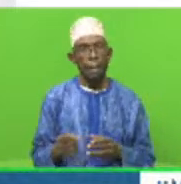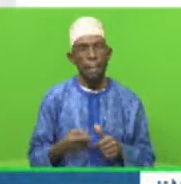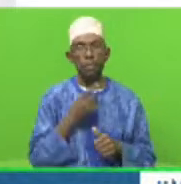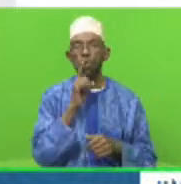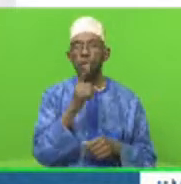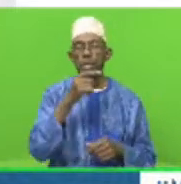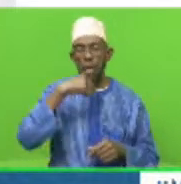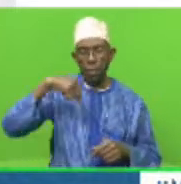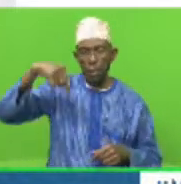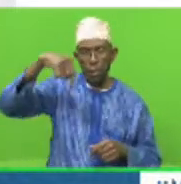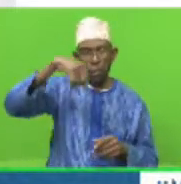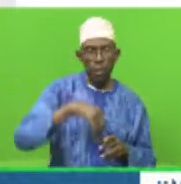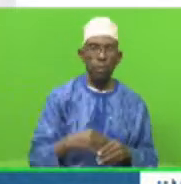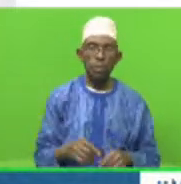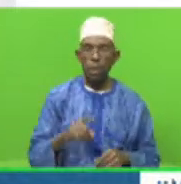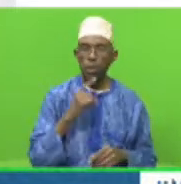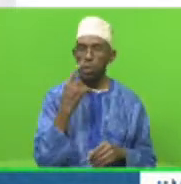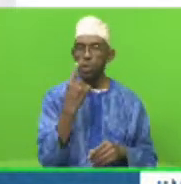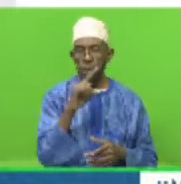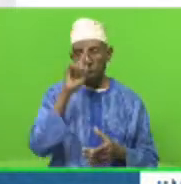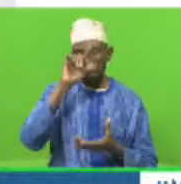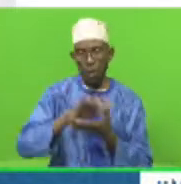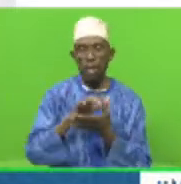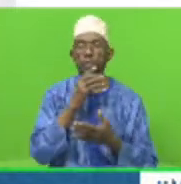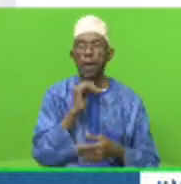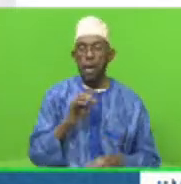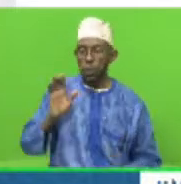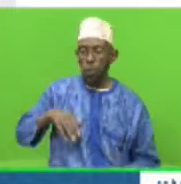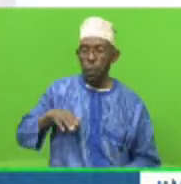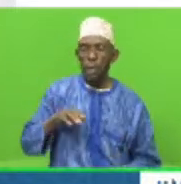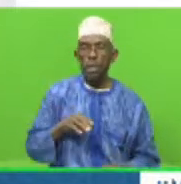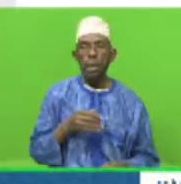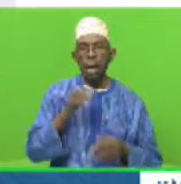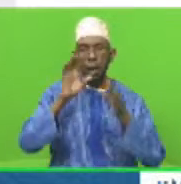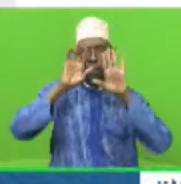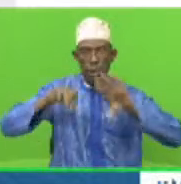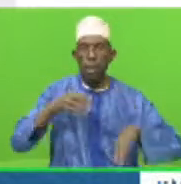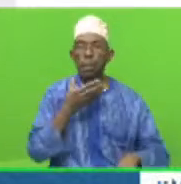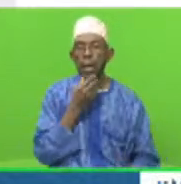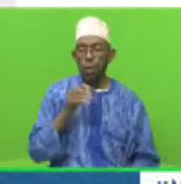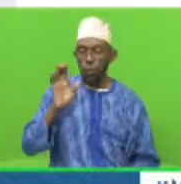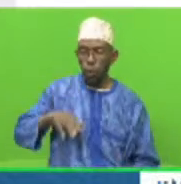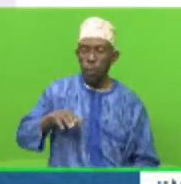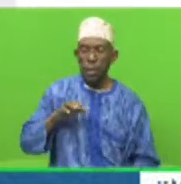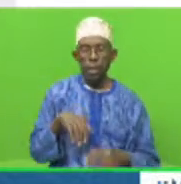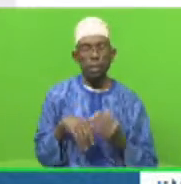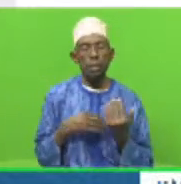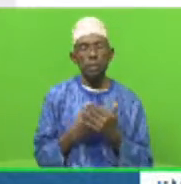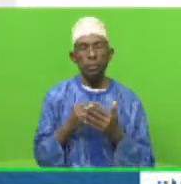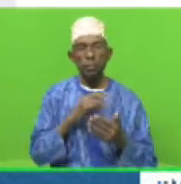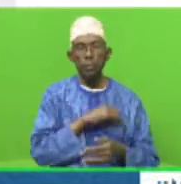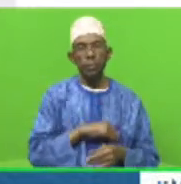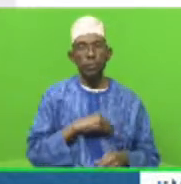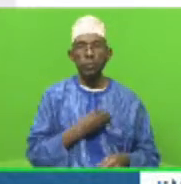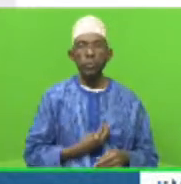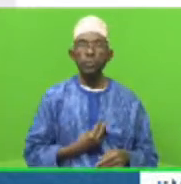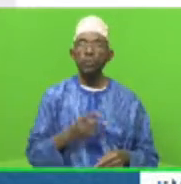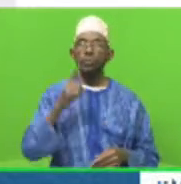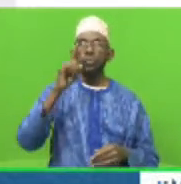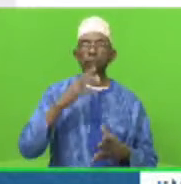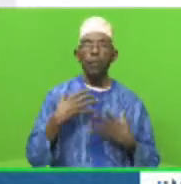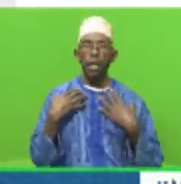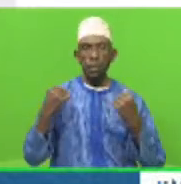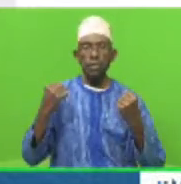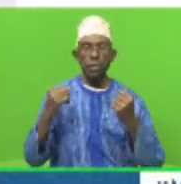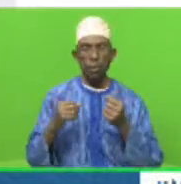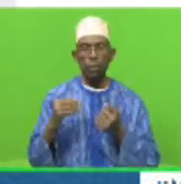أمرنا، تول أمر كل مؤمن ومؤمنة وأمر كل مسلم ومسلمة برحمتك ya arhamar rahimin. Allahumma